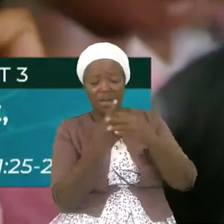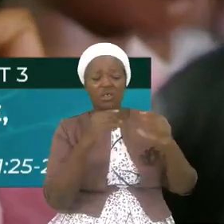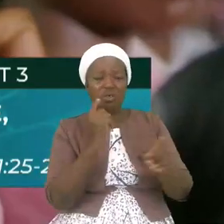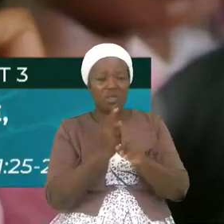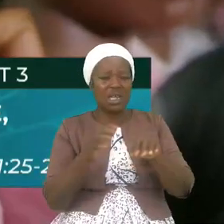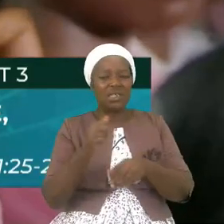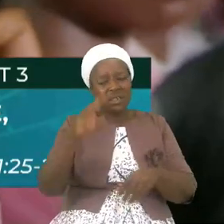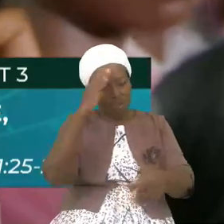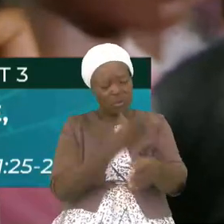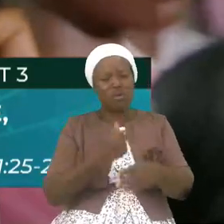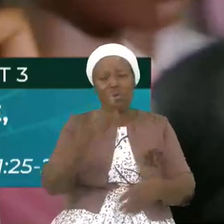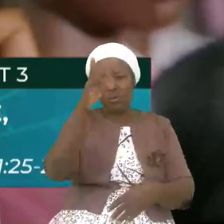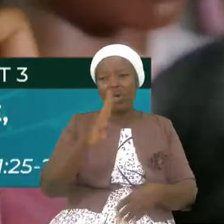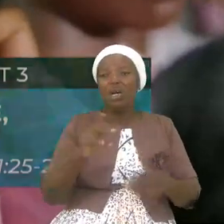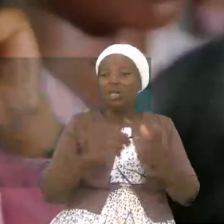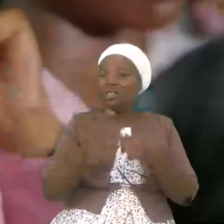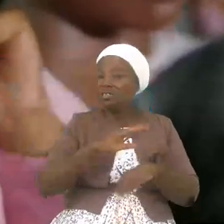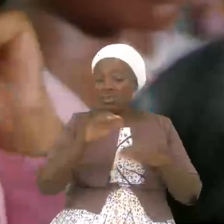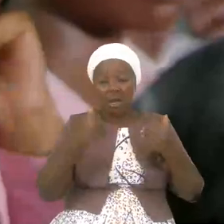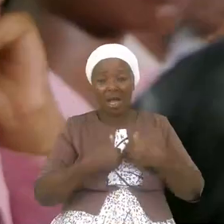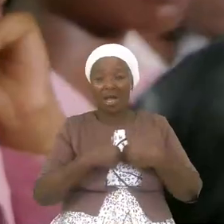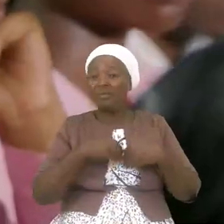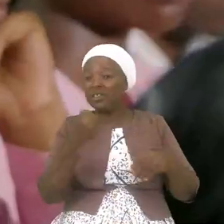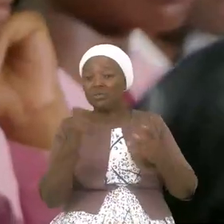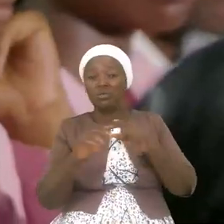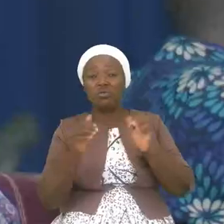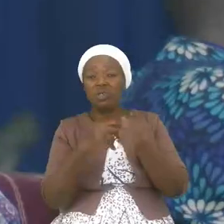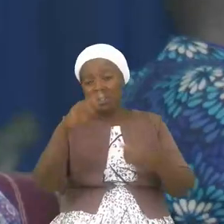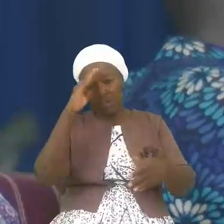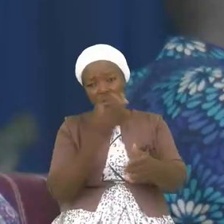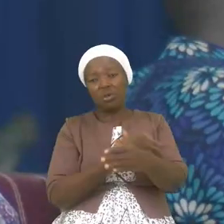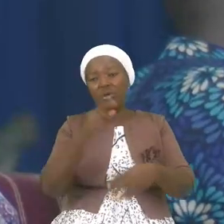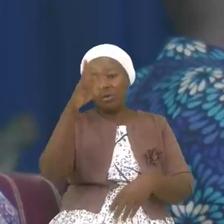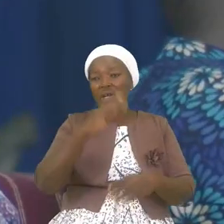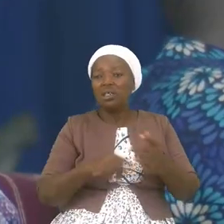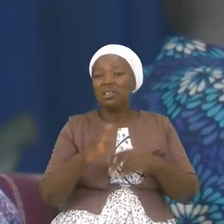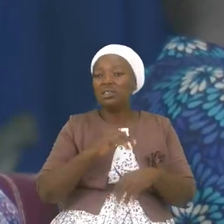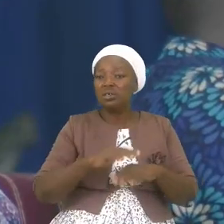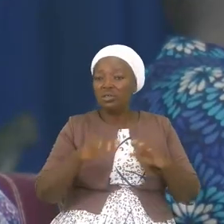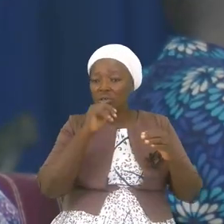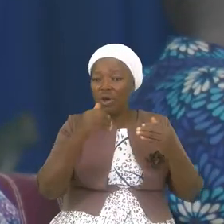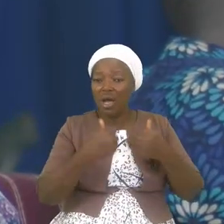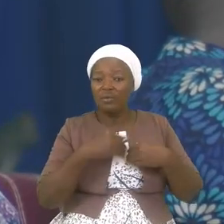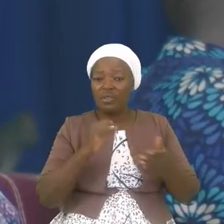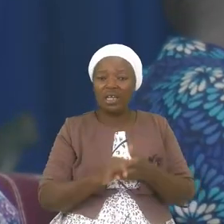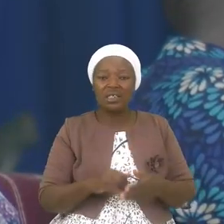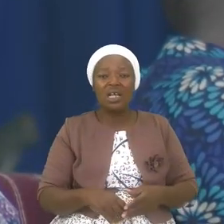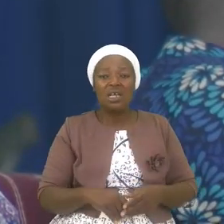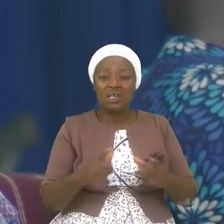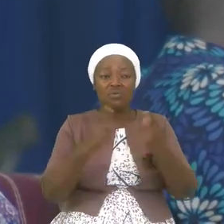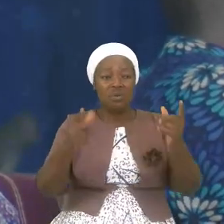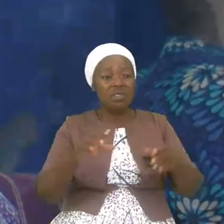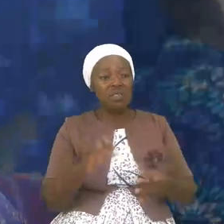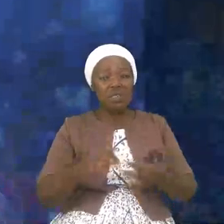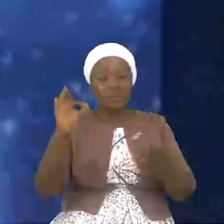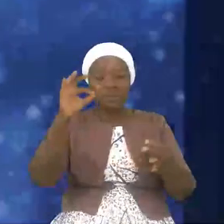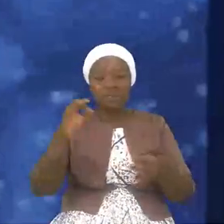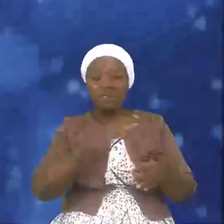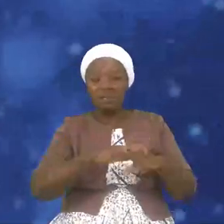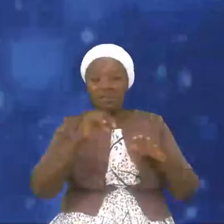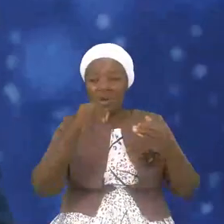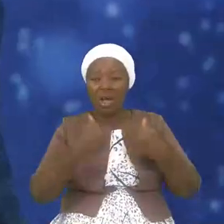comme le fils de Dieu. Il n'avait pas de relation avec lui. Et il n'avait pas l'esprit supérieur excellent. Il n'était pas en relation